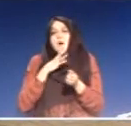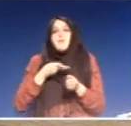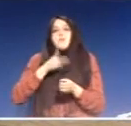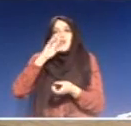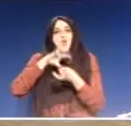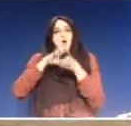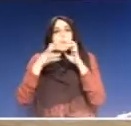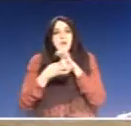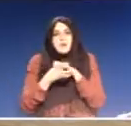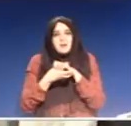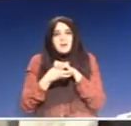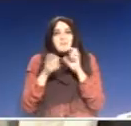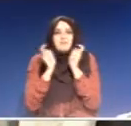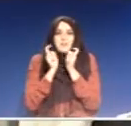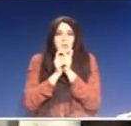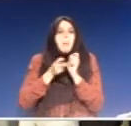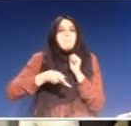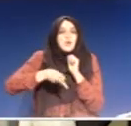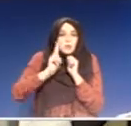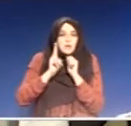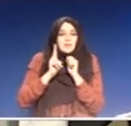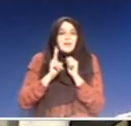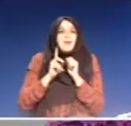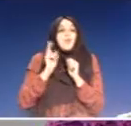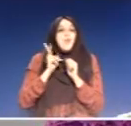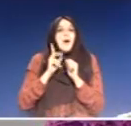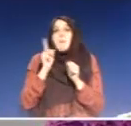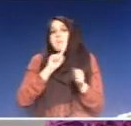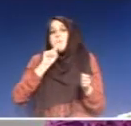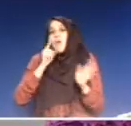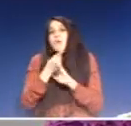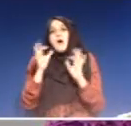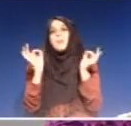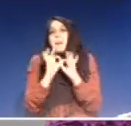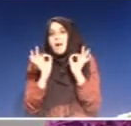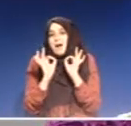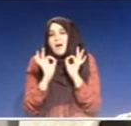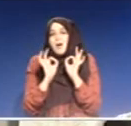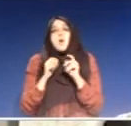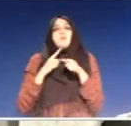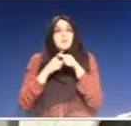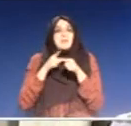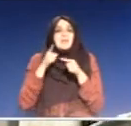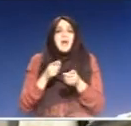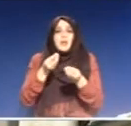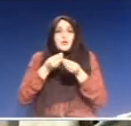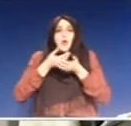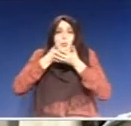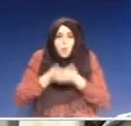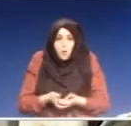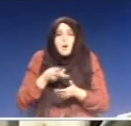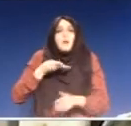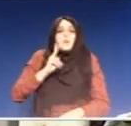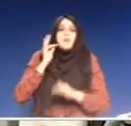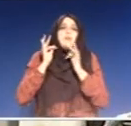تعقيد نزاع قائم وفي اطاله عمر النزاع. لذلك هذه مسألة مهمة، فكان